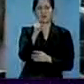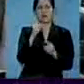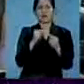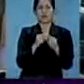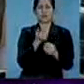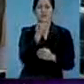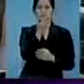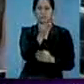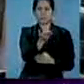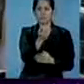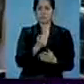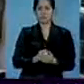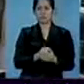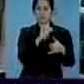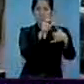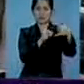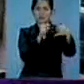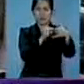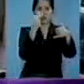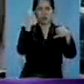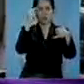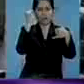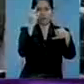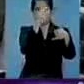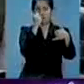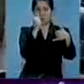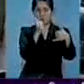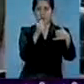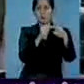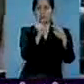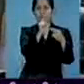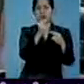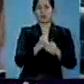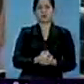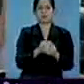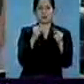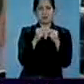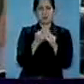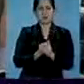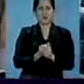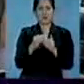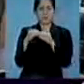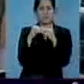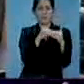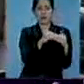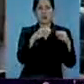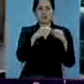คดีกับนายอภิสิทธิ์เวชชาชีวะในกรณีที่ไม่ได้นำนายทหาร